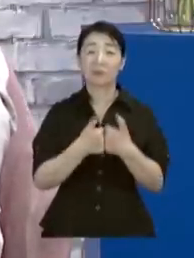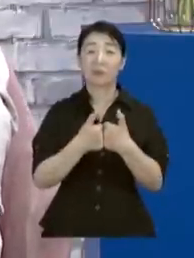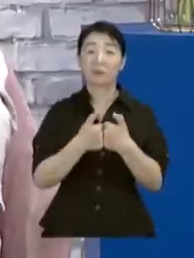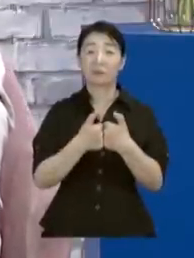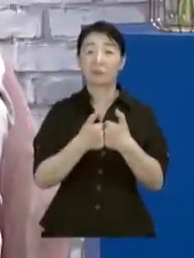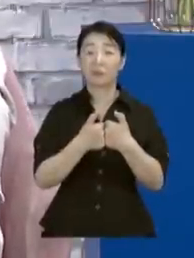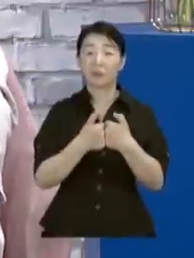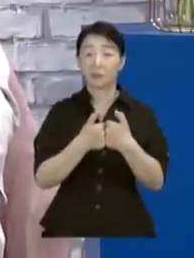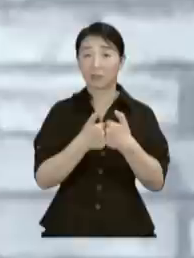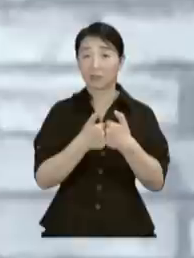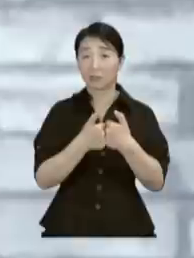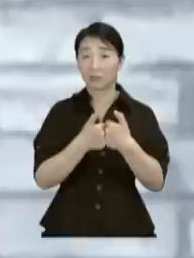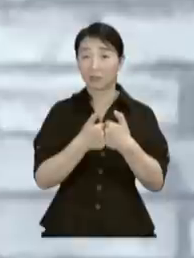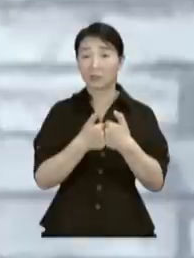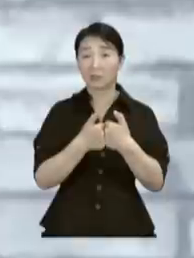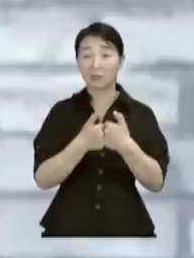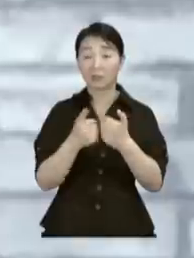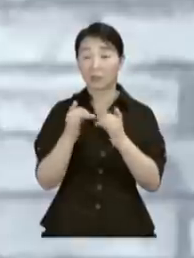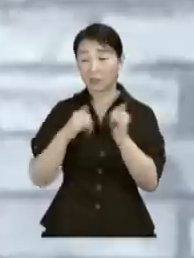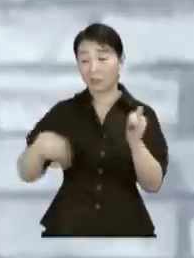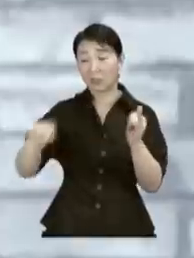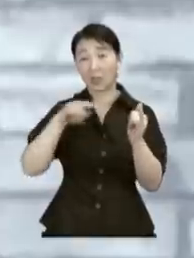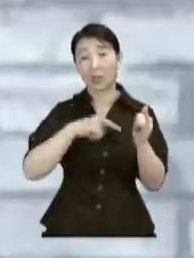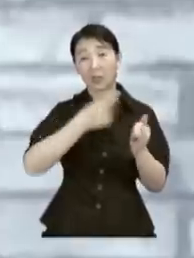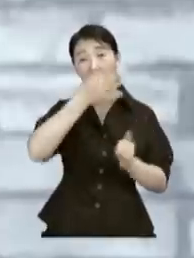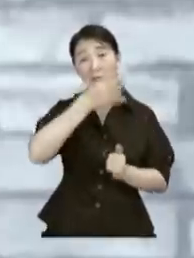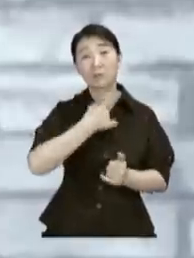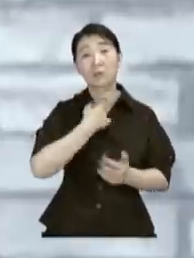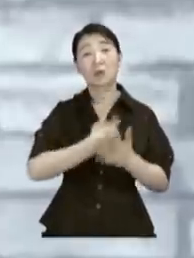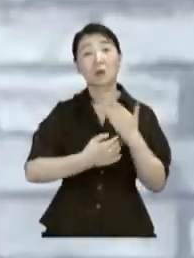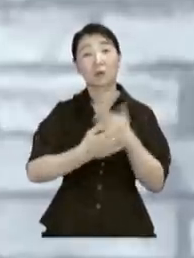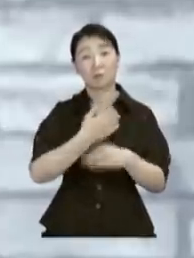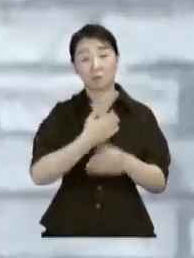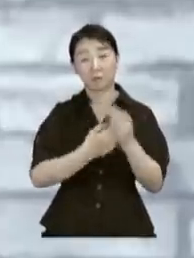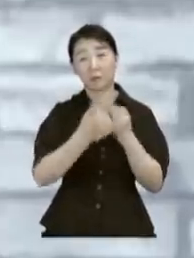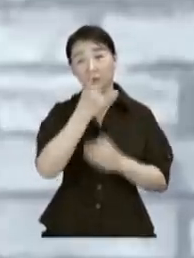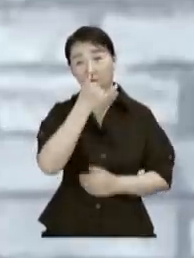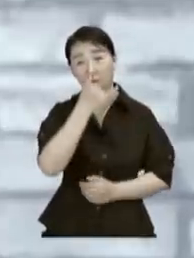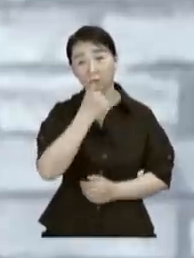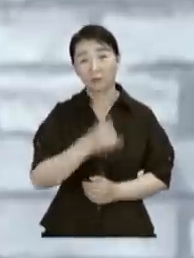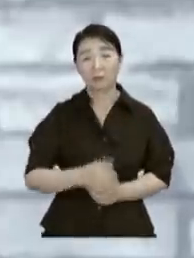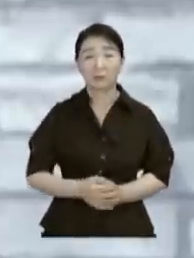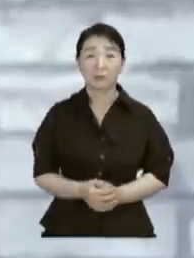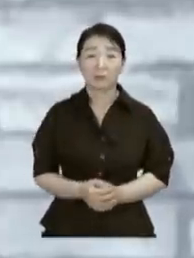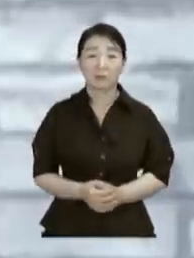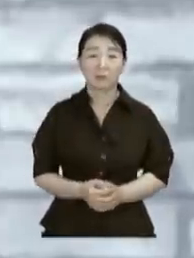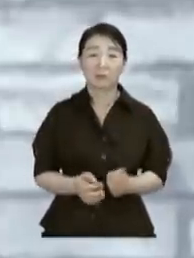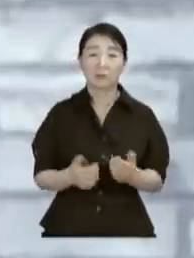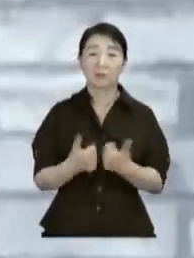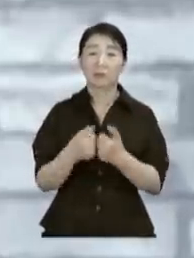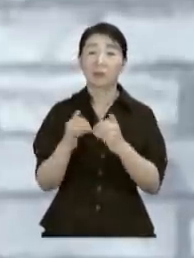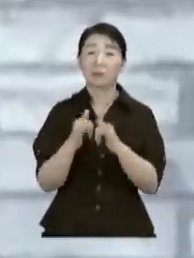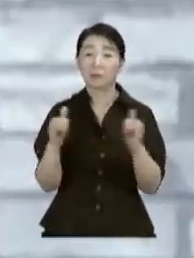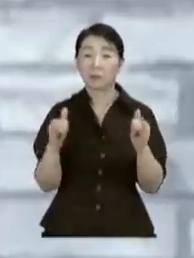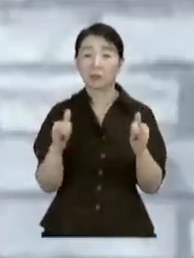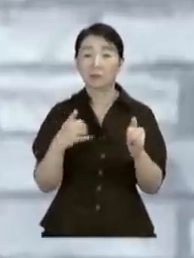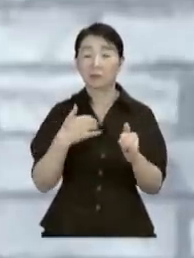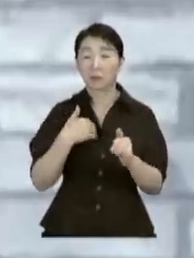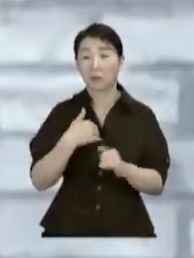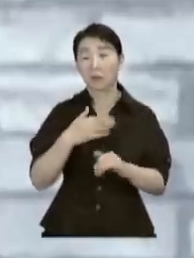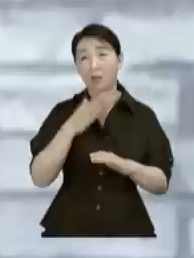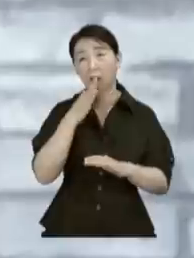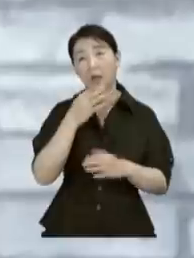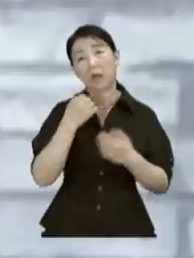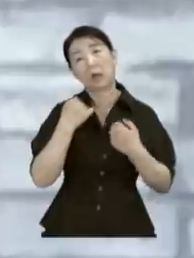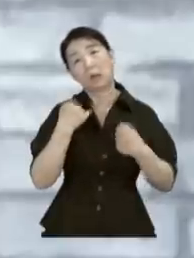분들 중에서도 그 힘듦을 경험을 하셔서 그러니까 상담사인데 내가 너무